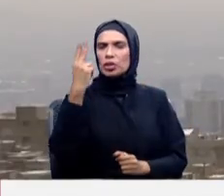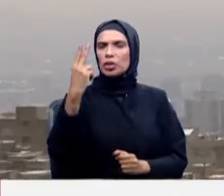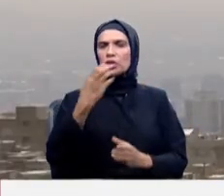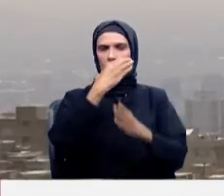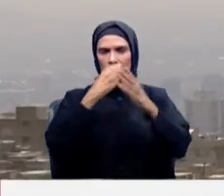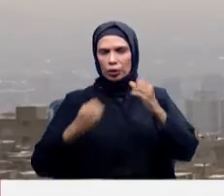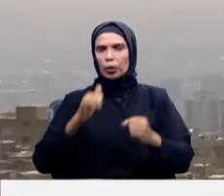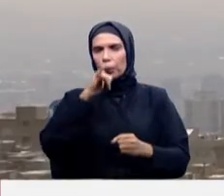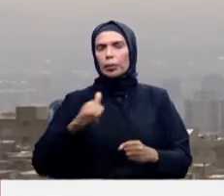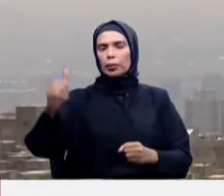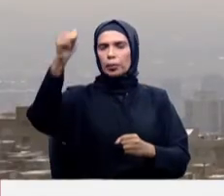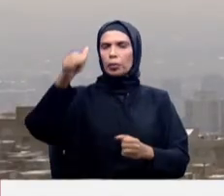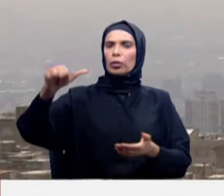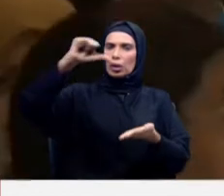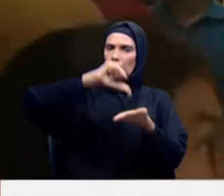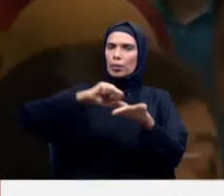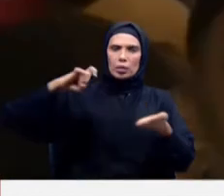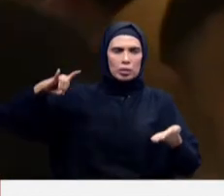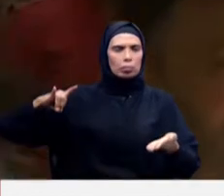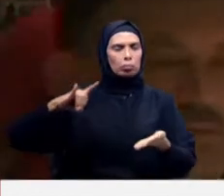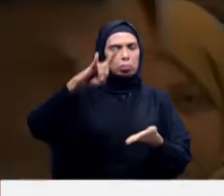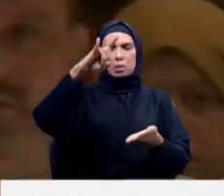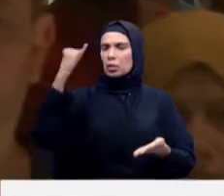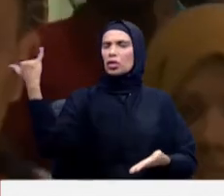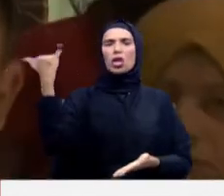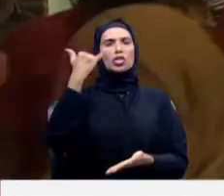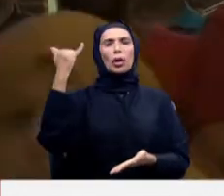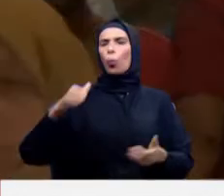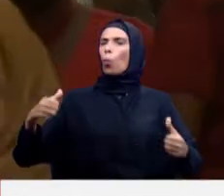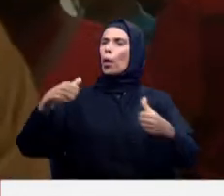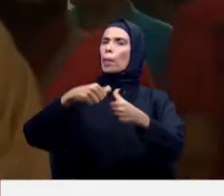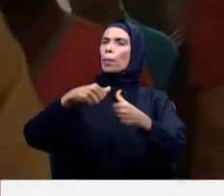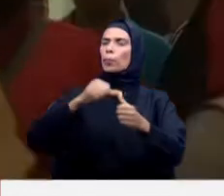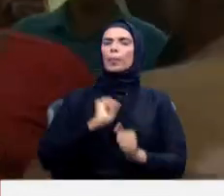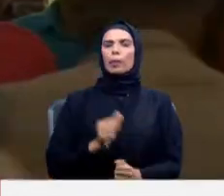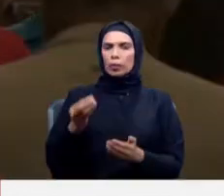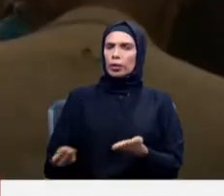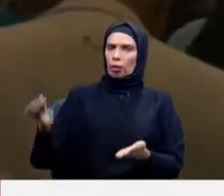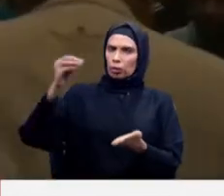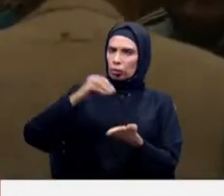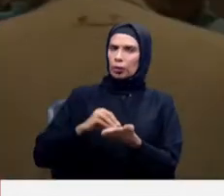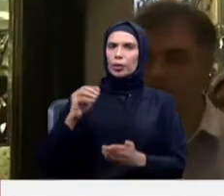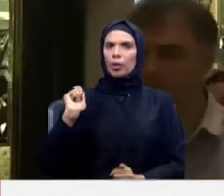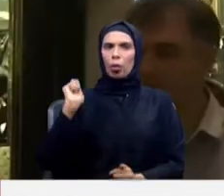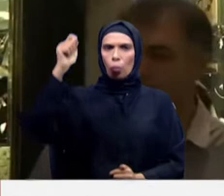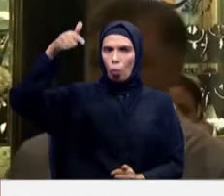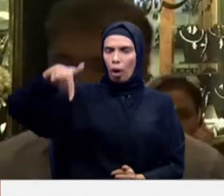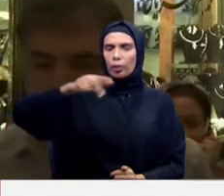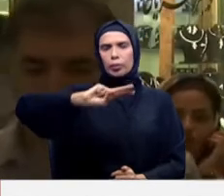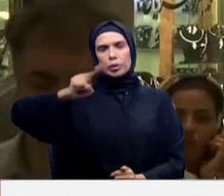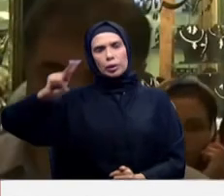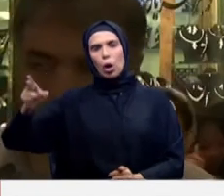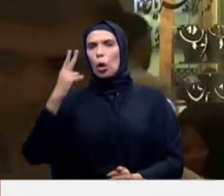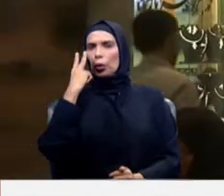البريطانية والإيرانية من السفر لإيران إلا لضرورة القصوى. وأضافت أن المواطنين البريطانيين الذين يحملون